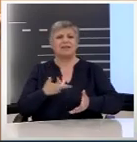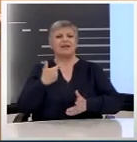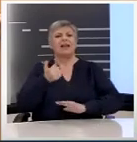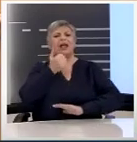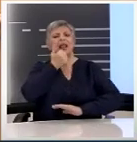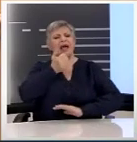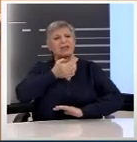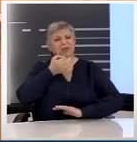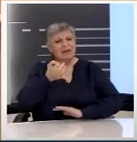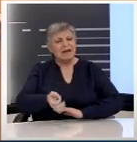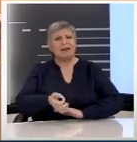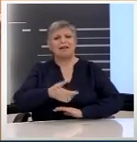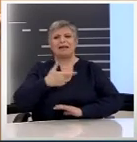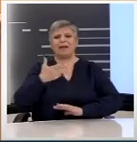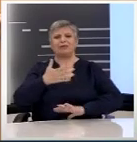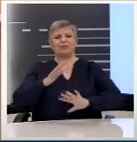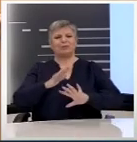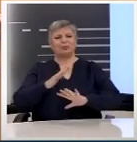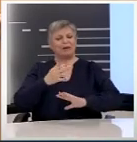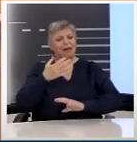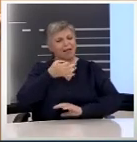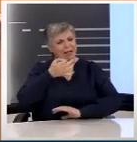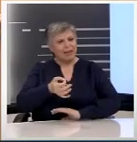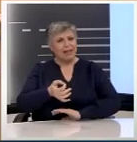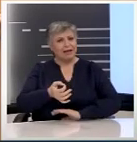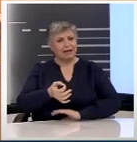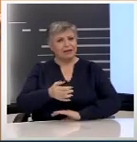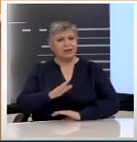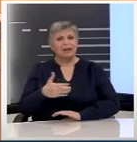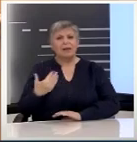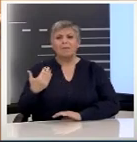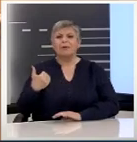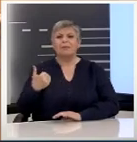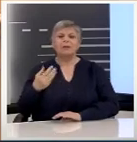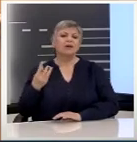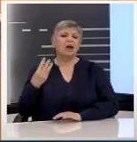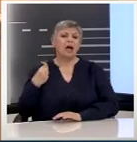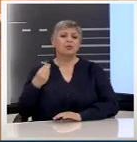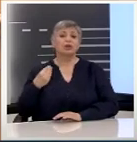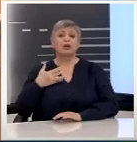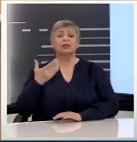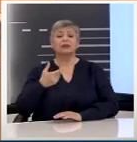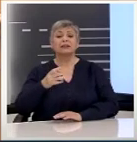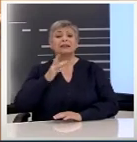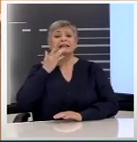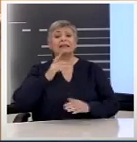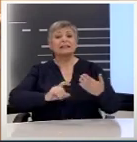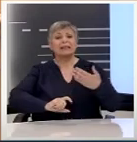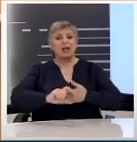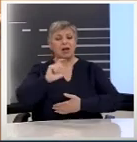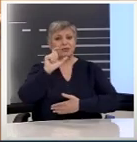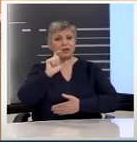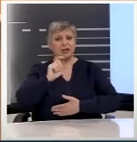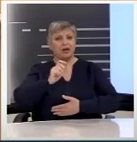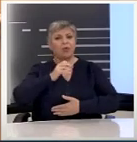Μάλιστα, άκουσα από τον κοινοβουλευτικό εκπρόσωπο της Χρυσής Αυγής ότι και εγώ έχω συνομιλήσει με